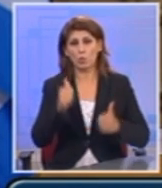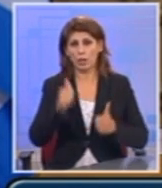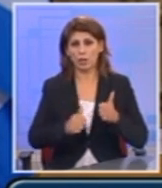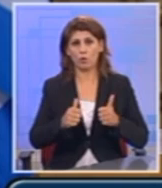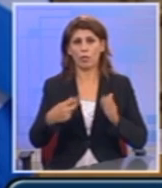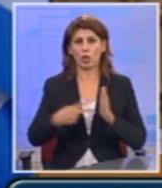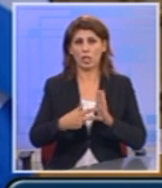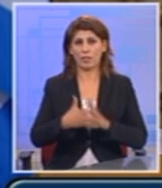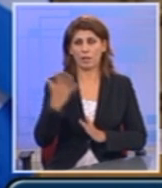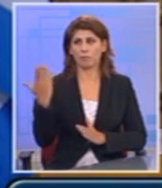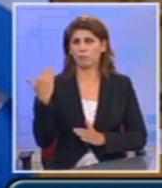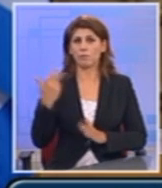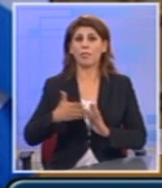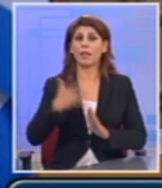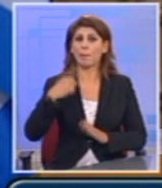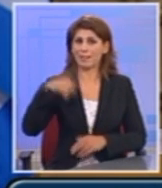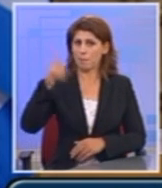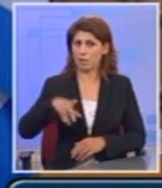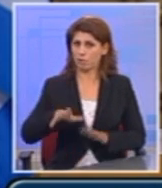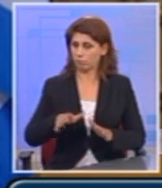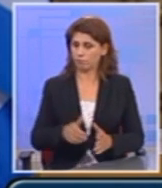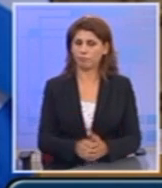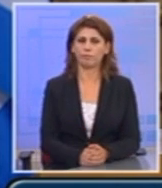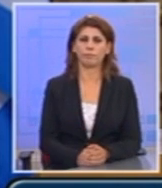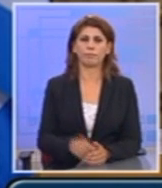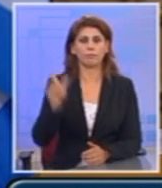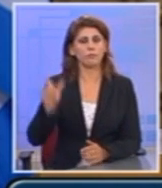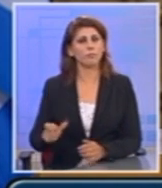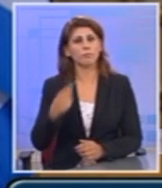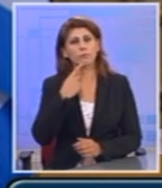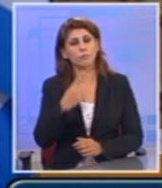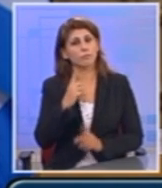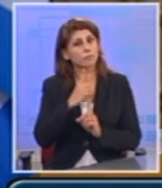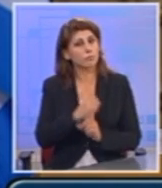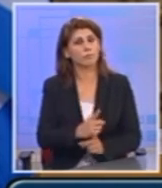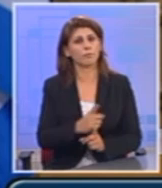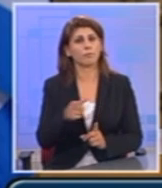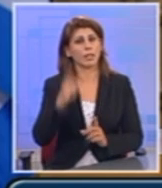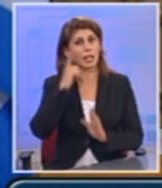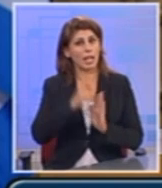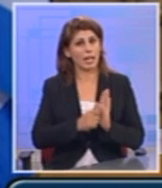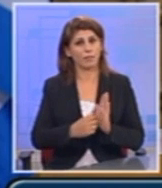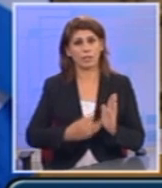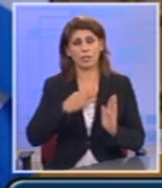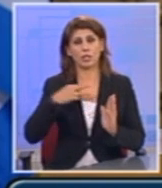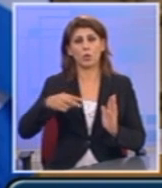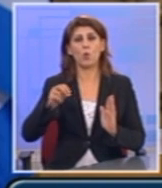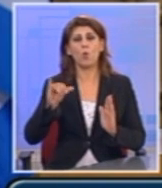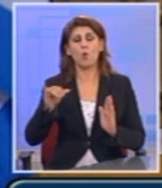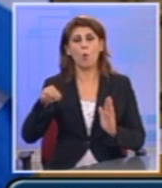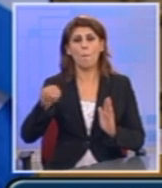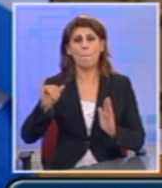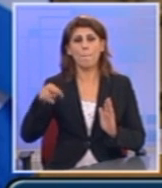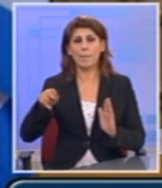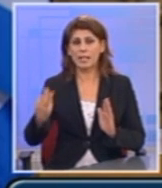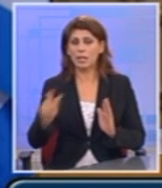του 15 πριν από 15 μέρες κάνει ειδική μοί στην έκθεση του κυρίου λούμινα